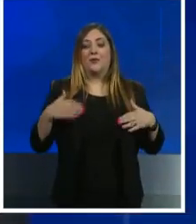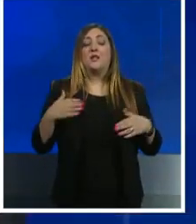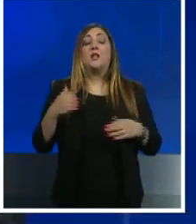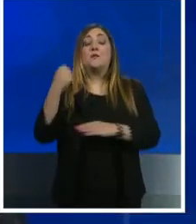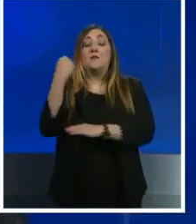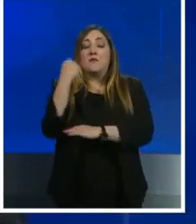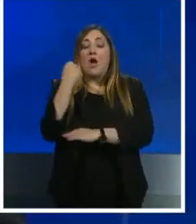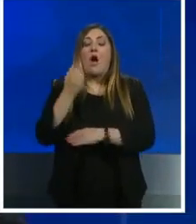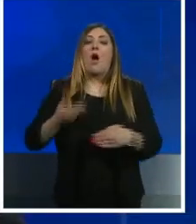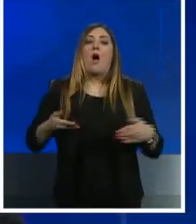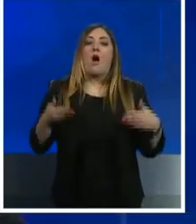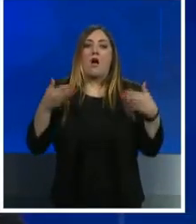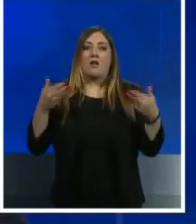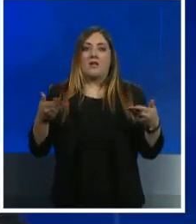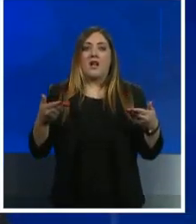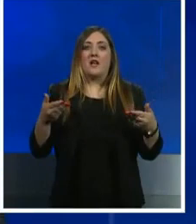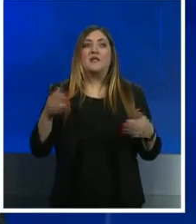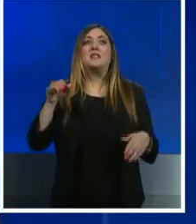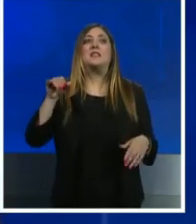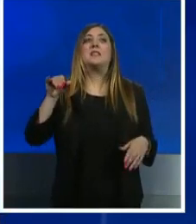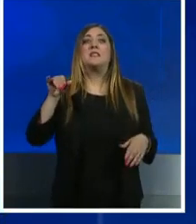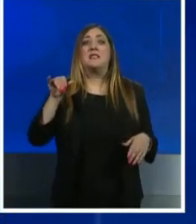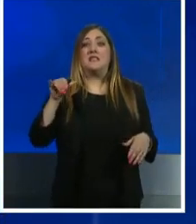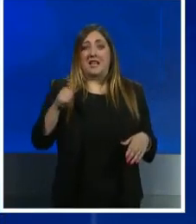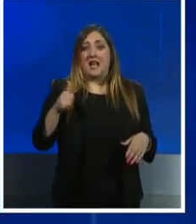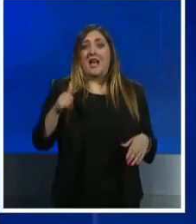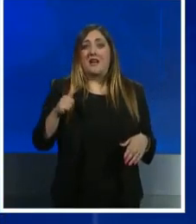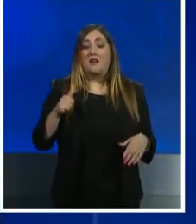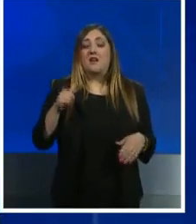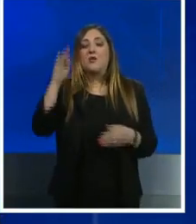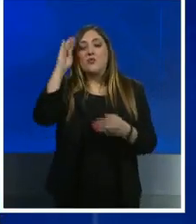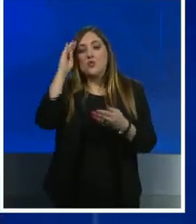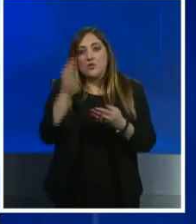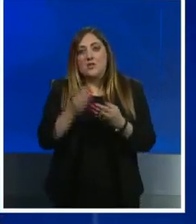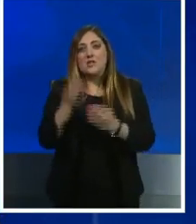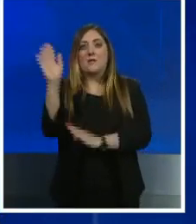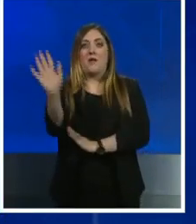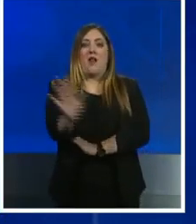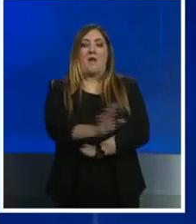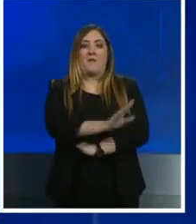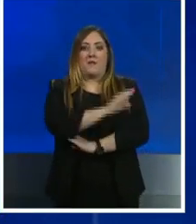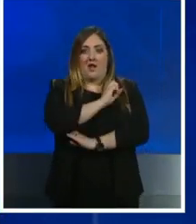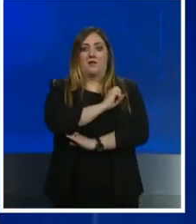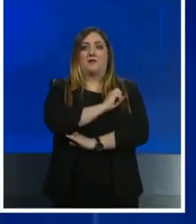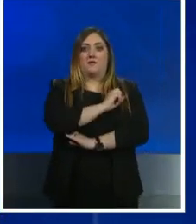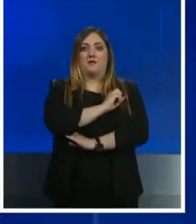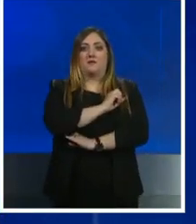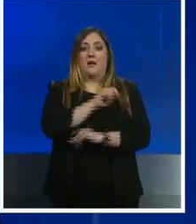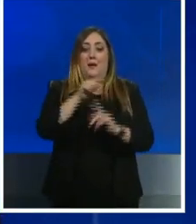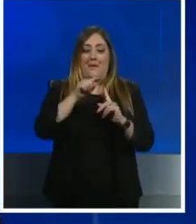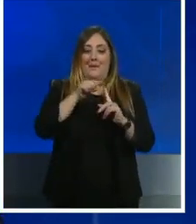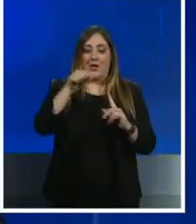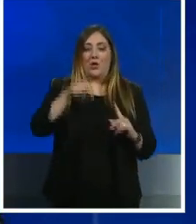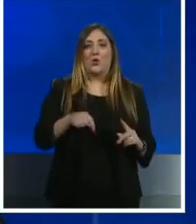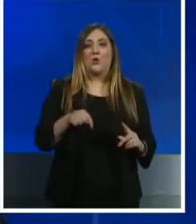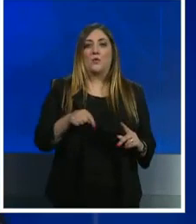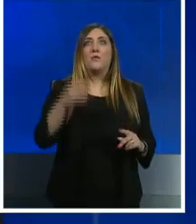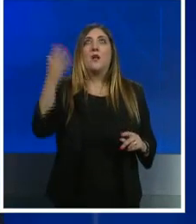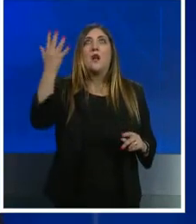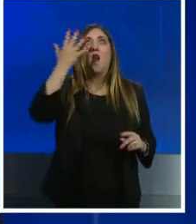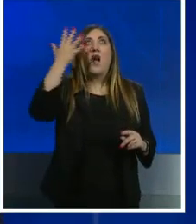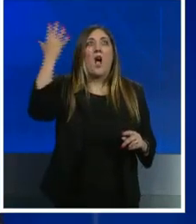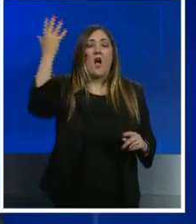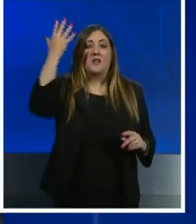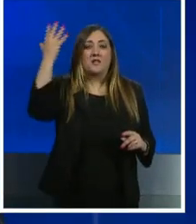tkun aħjar kemm il-darba nieħdu ħafna iktar ħsieb tal-ambjent li qegħdin nieħdu ħsiebu llum. Il-kwalità tal-arja hija